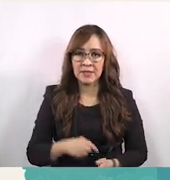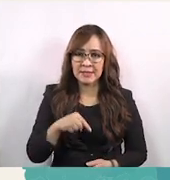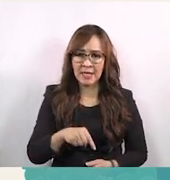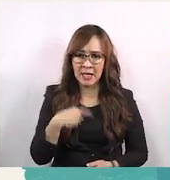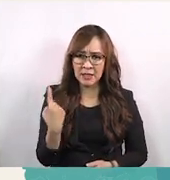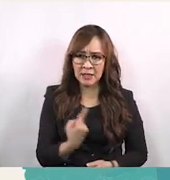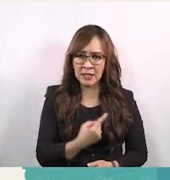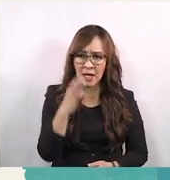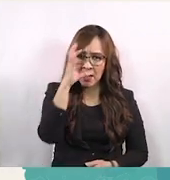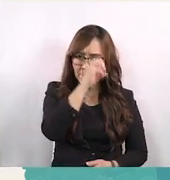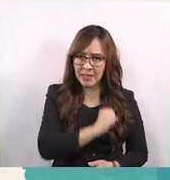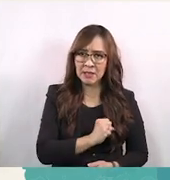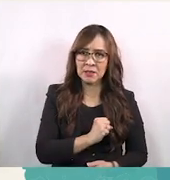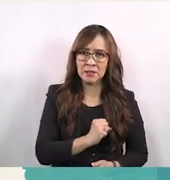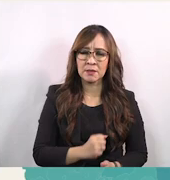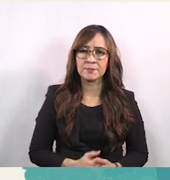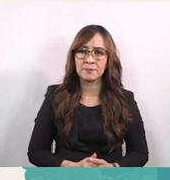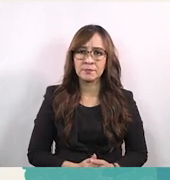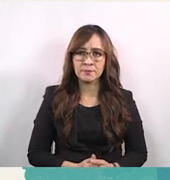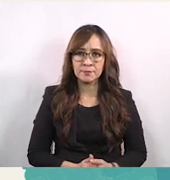Hai Jadi sekarang kita mengerti